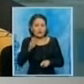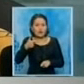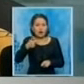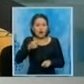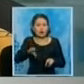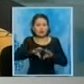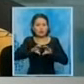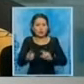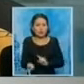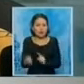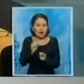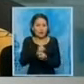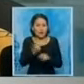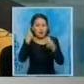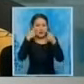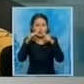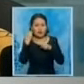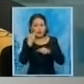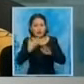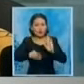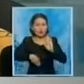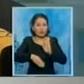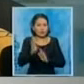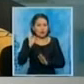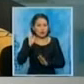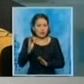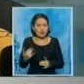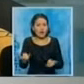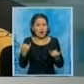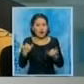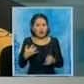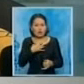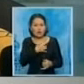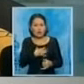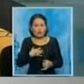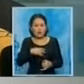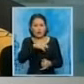қатысты біраз тақырып көтерілетін болады. Тараптар үшін маңызды дүниелер қозғалады.